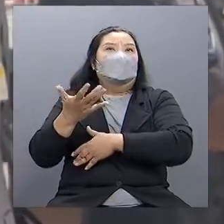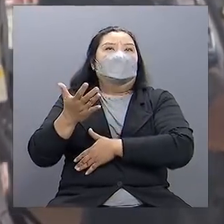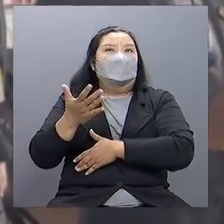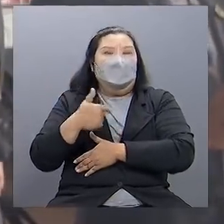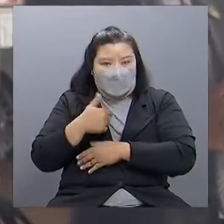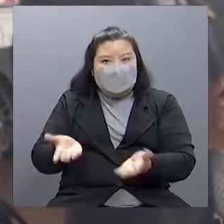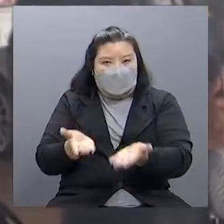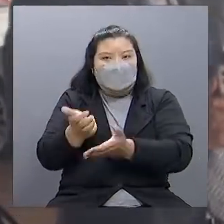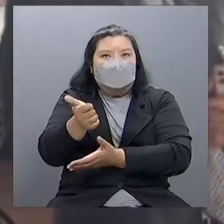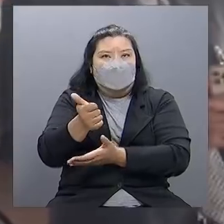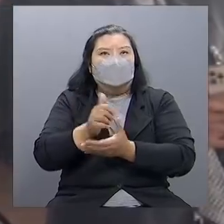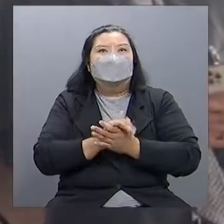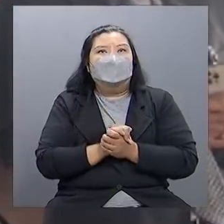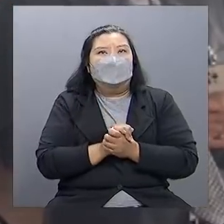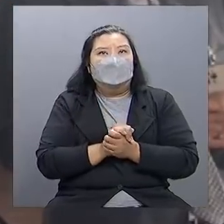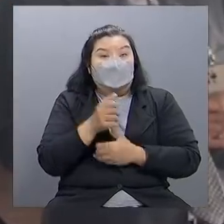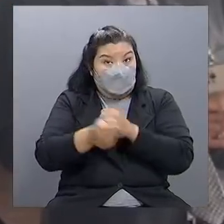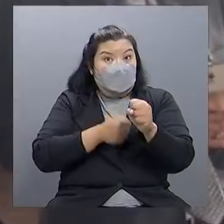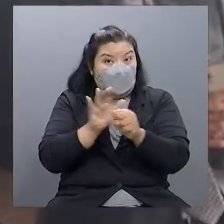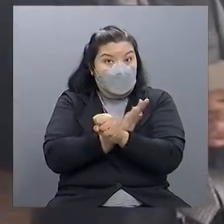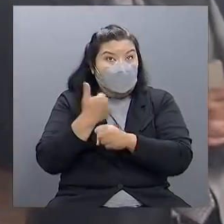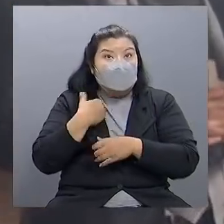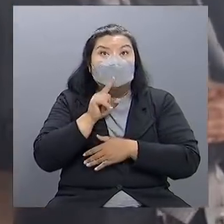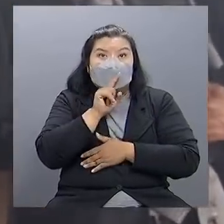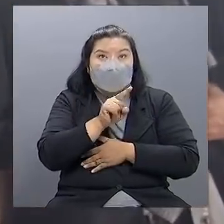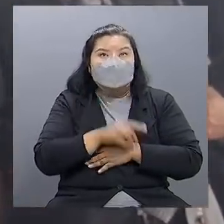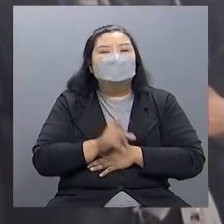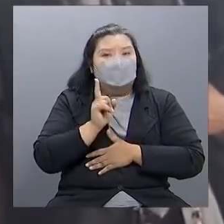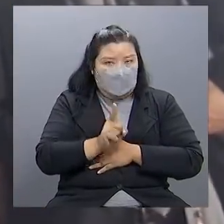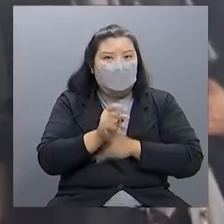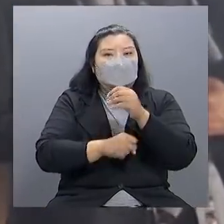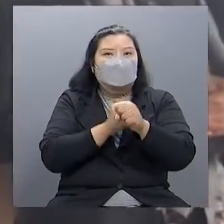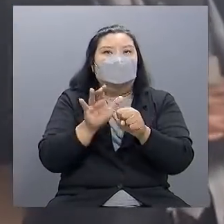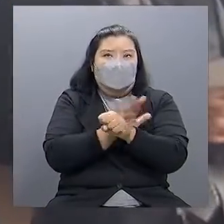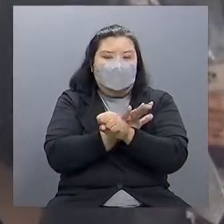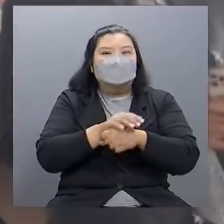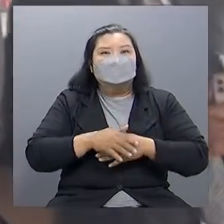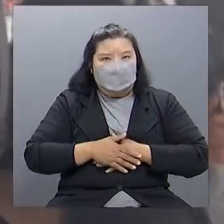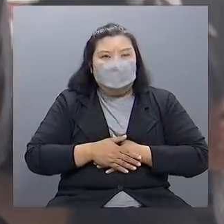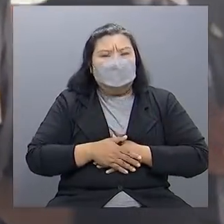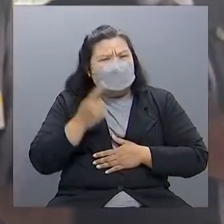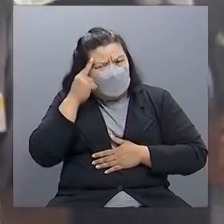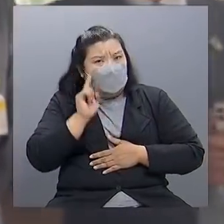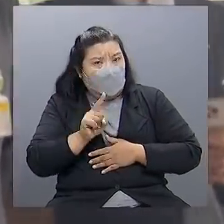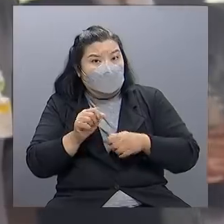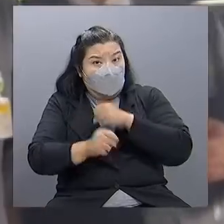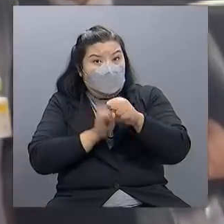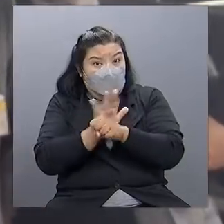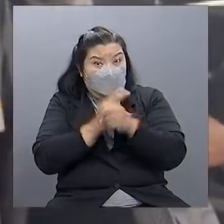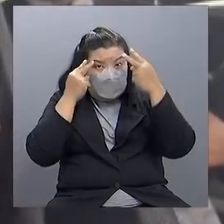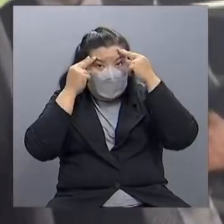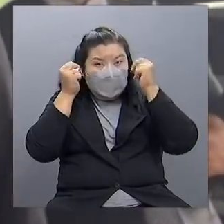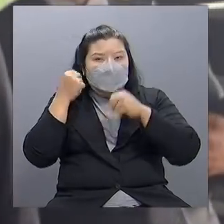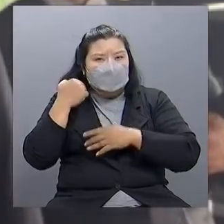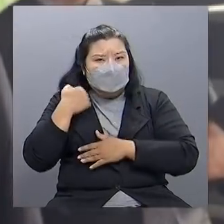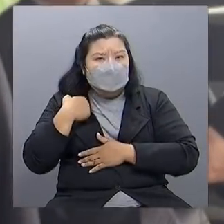คนเติมนะคะท่านก็ต้องเป็นดูบรรยากาศแล้วมันจะคบไม่เท่าแบบนี้ที่ดูผมก็